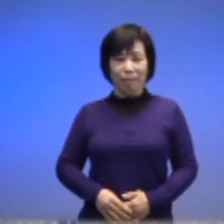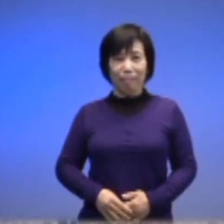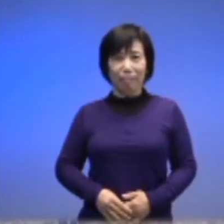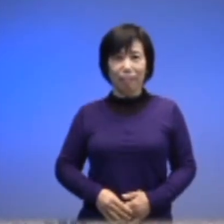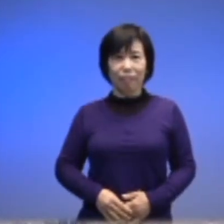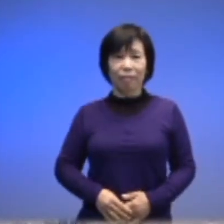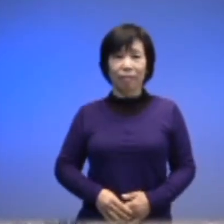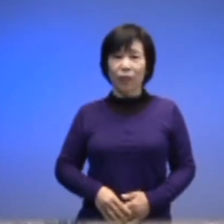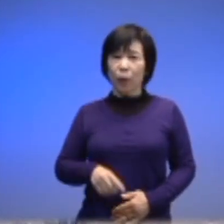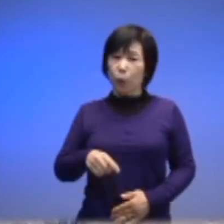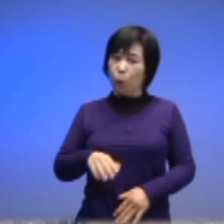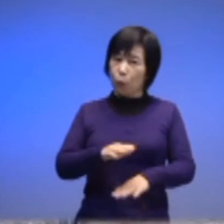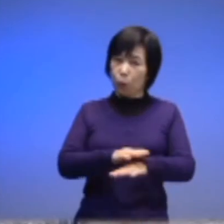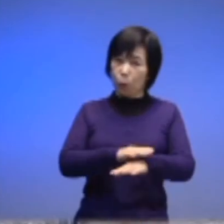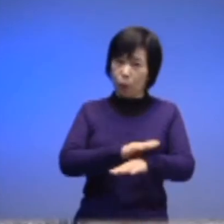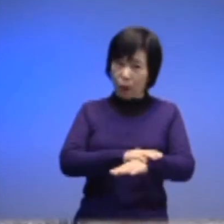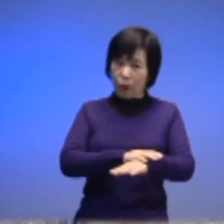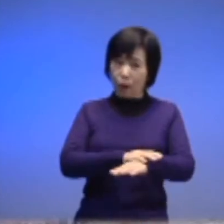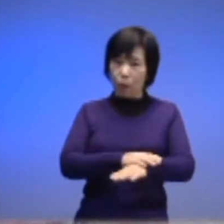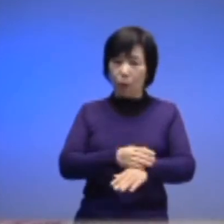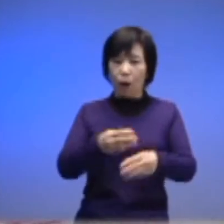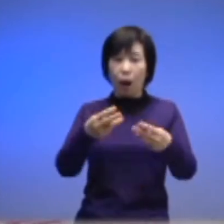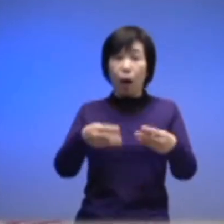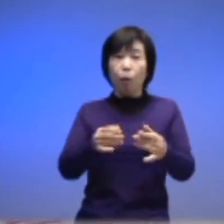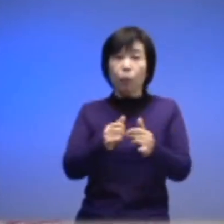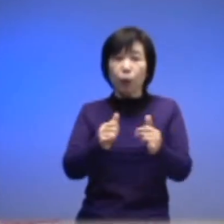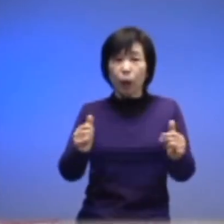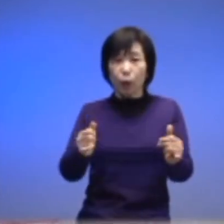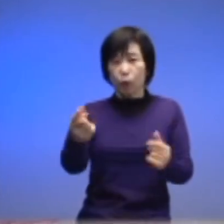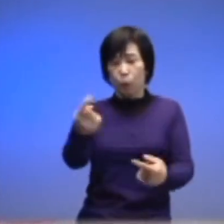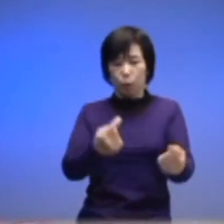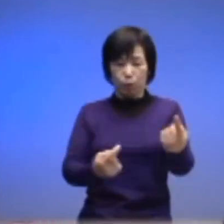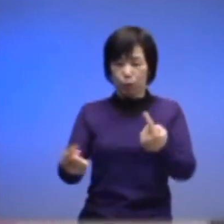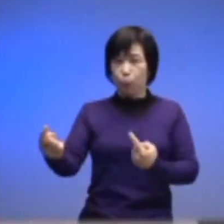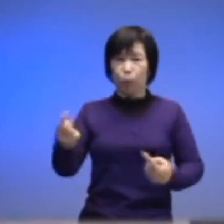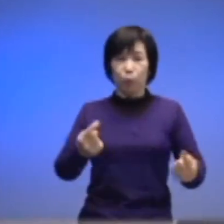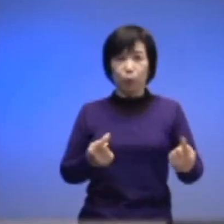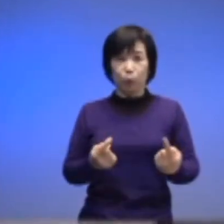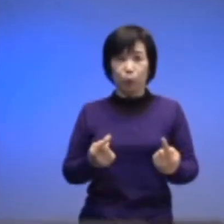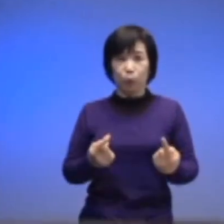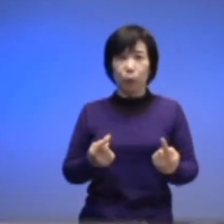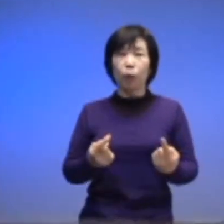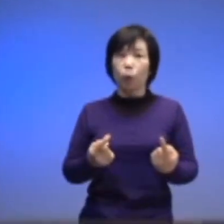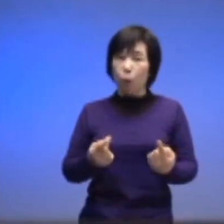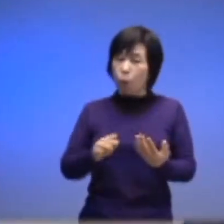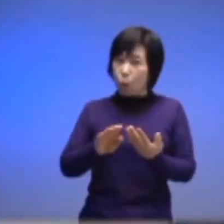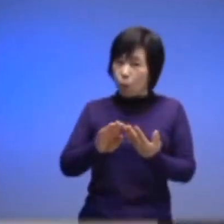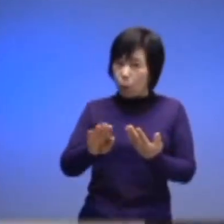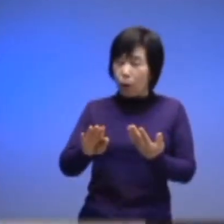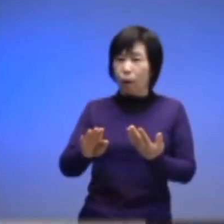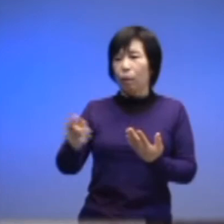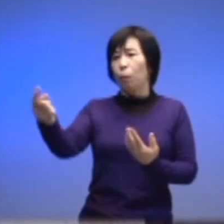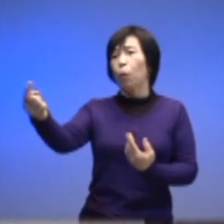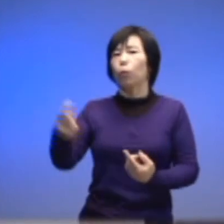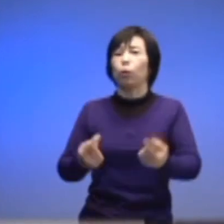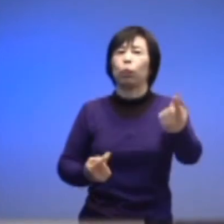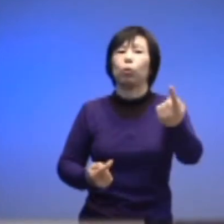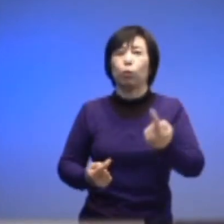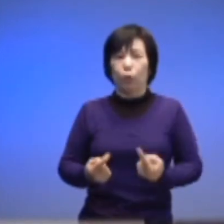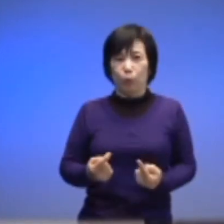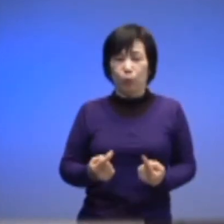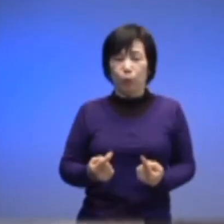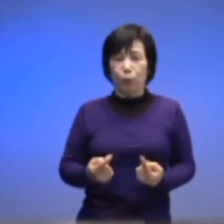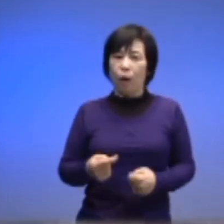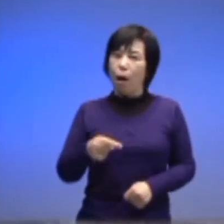南部丘陵公園には県内はもちろん県外からも遊びに来る人がいるんやって。本当